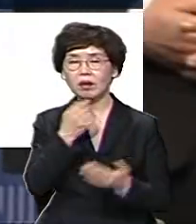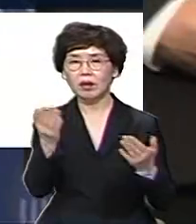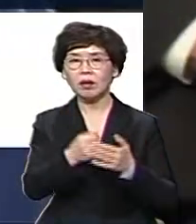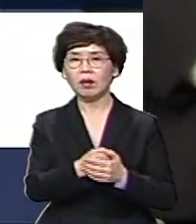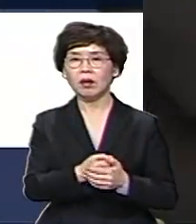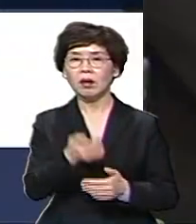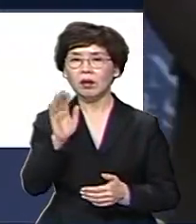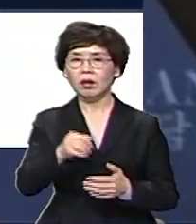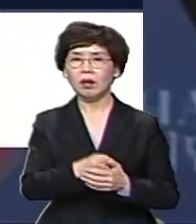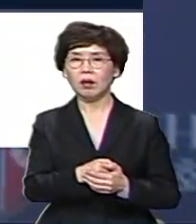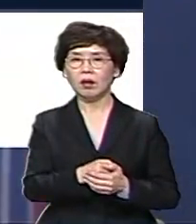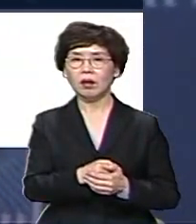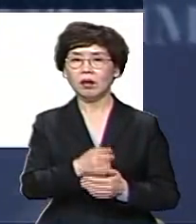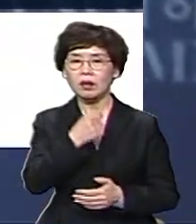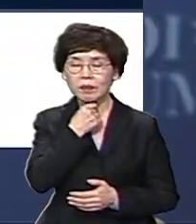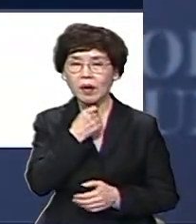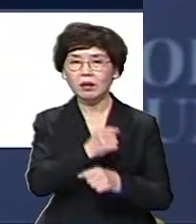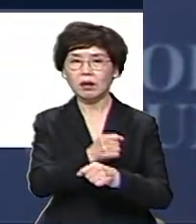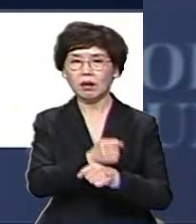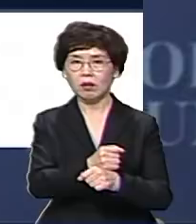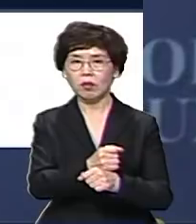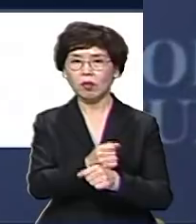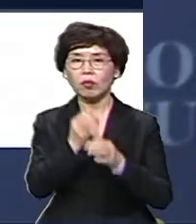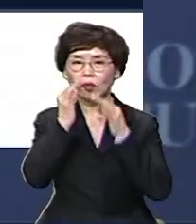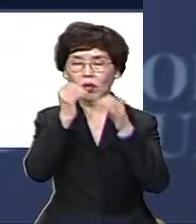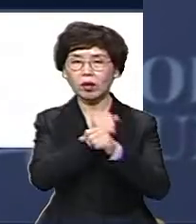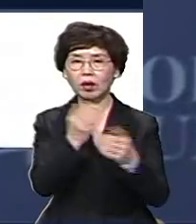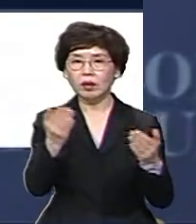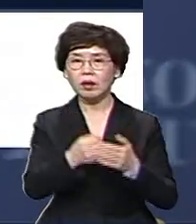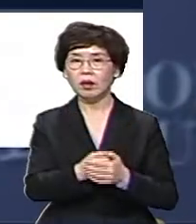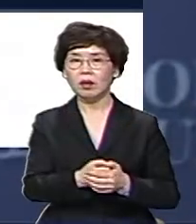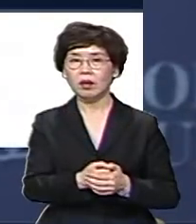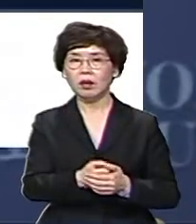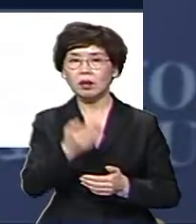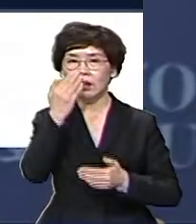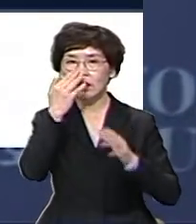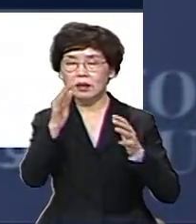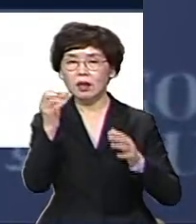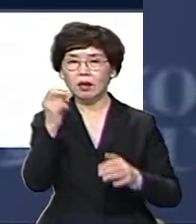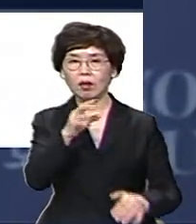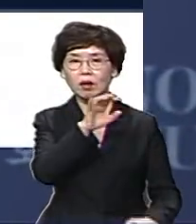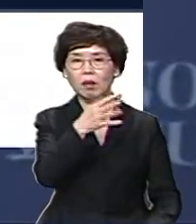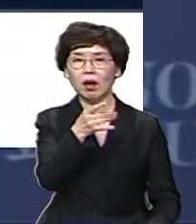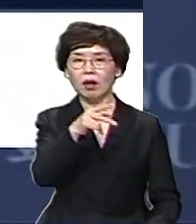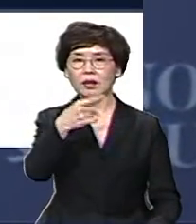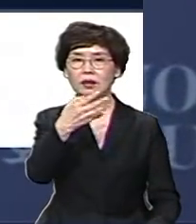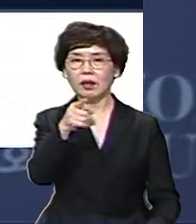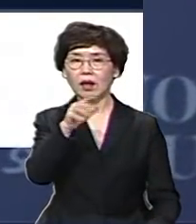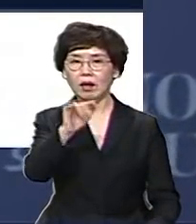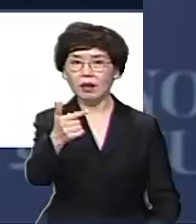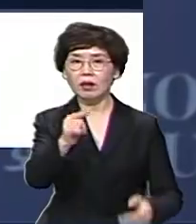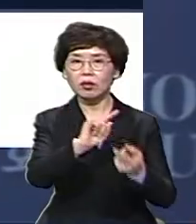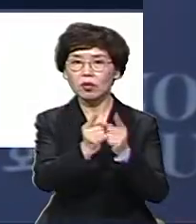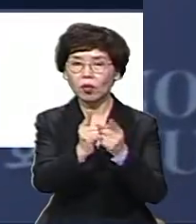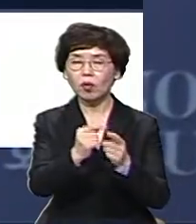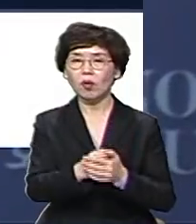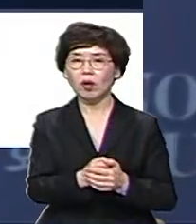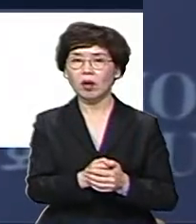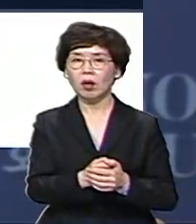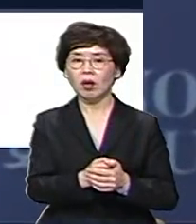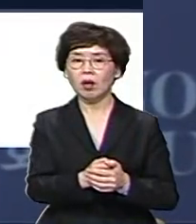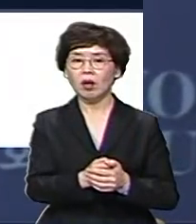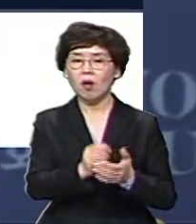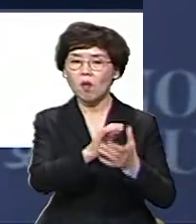북한에 대한 관여 정책 해제에서 이제 평화에 관한 얘기를 하고 싶은데요. 평화라고 하는 것이 이제